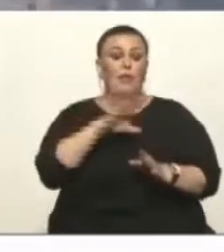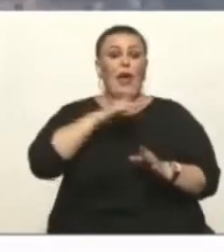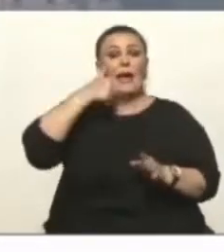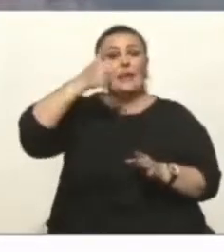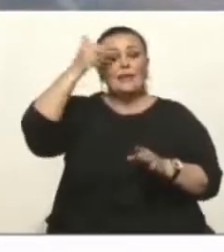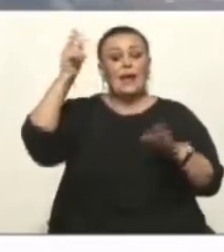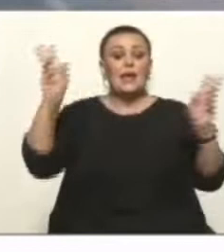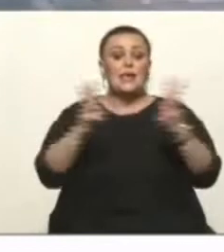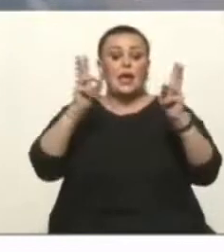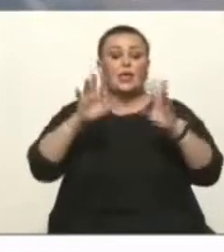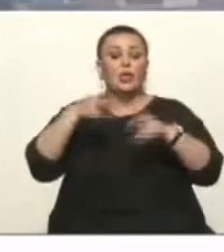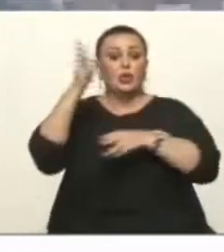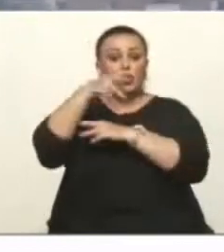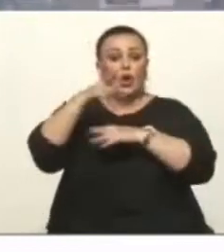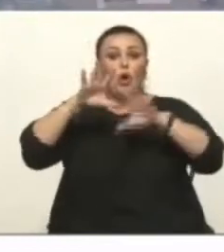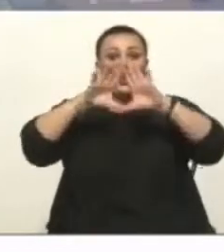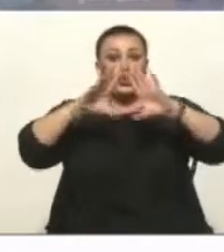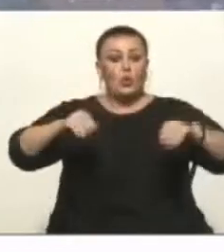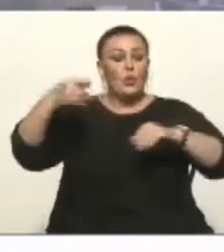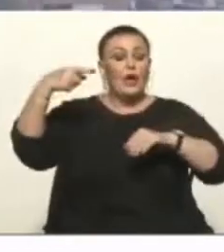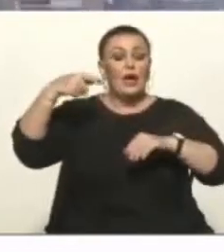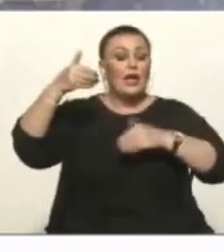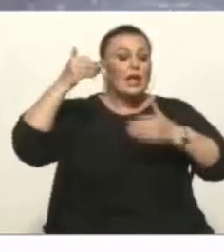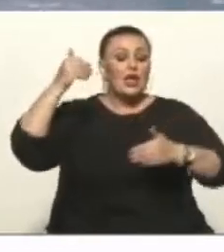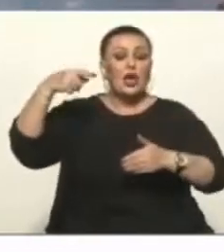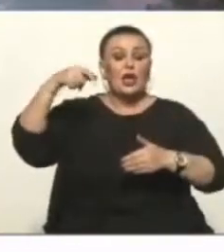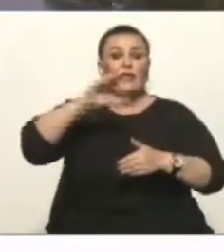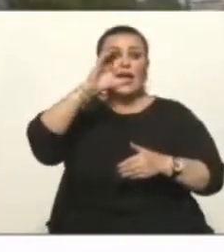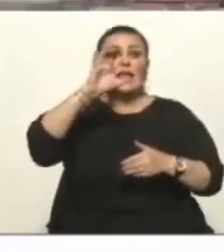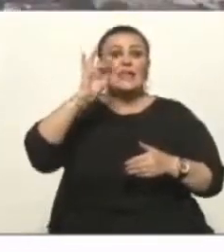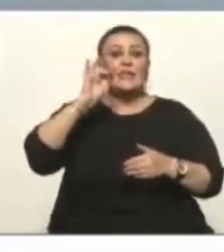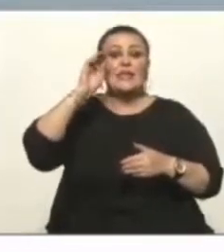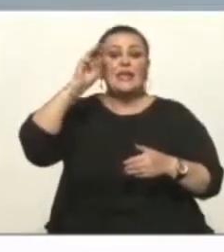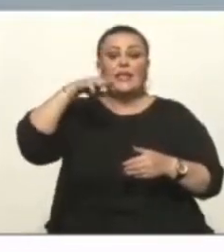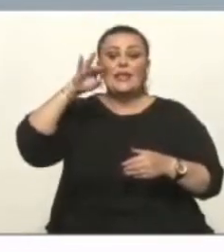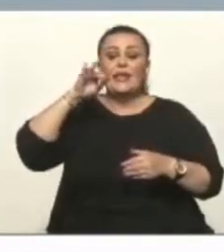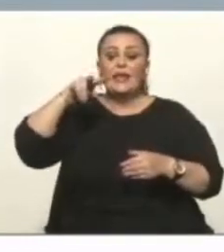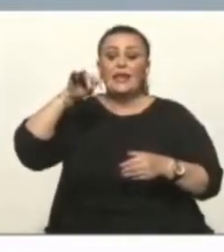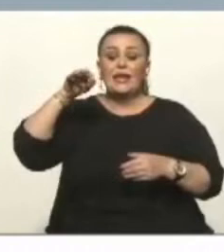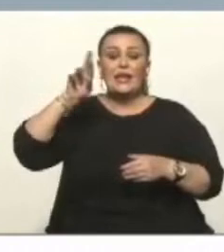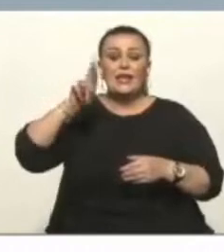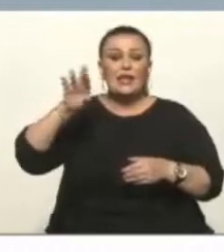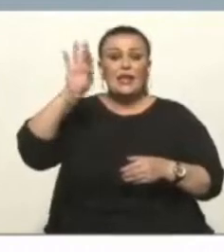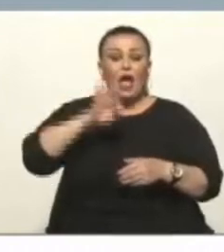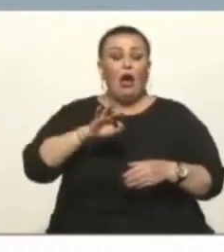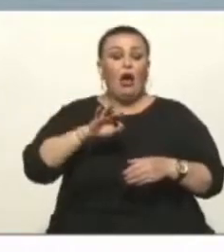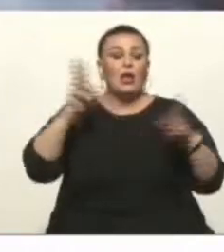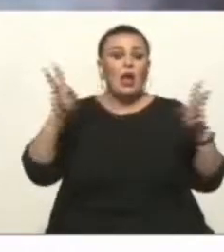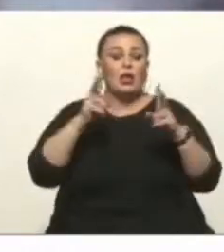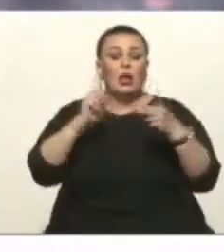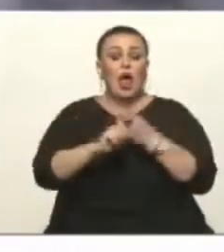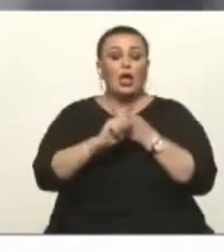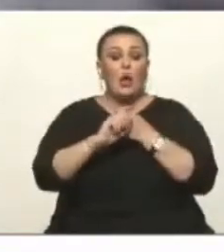İtaliyada yanğın söndürmə briqadasını isə keçən həftə sonu Sisiliyada 250, Apula və Kalabriyada isə yanğınlarla